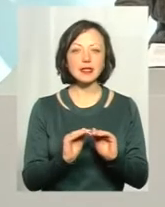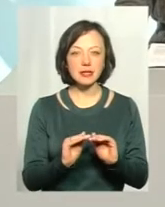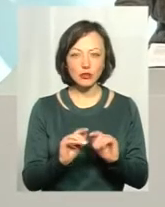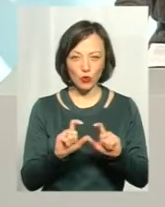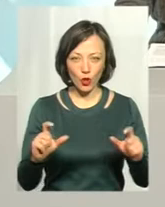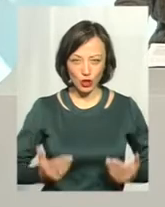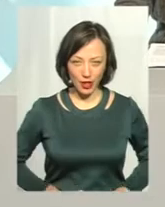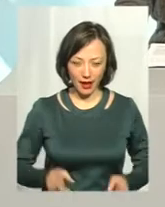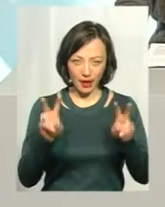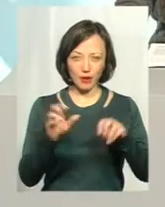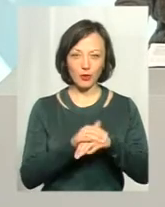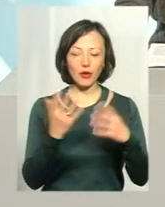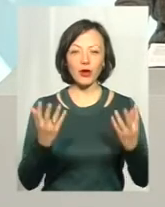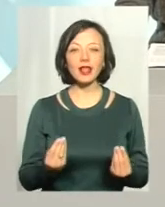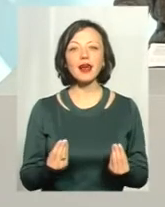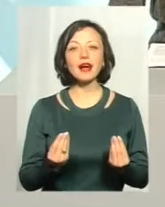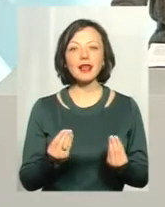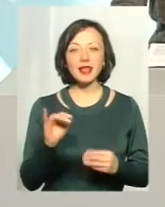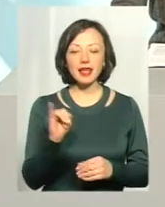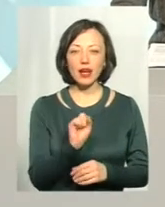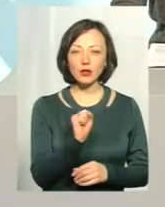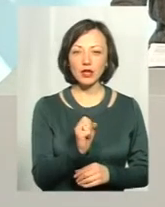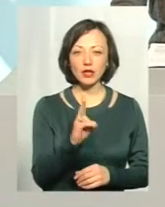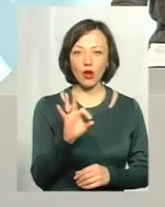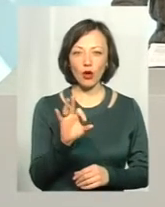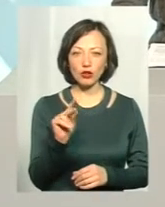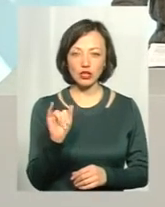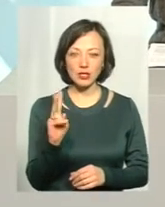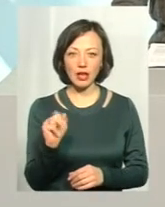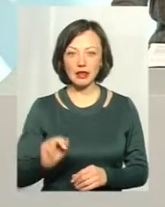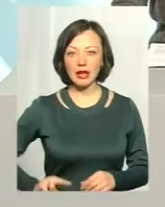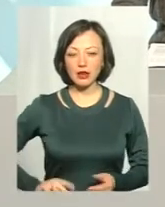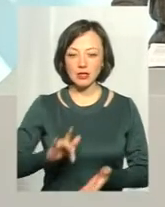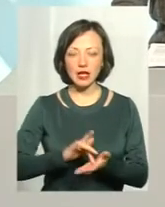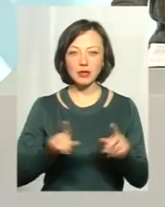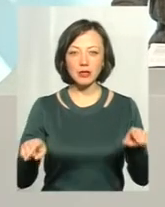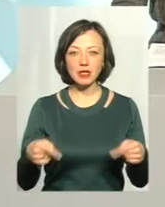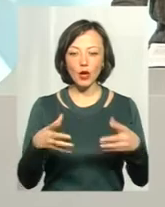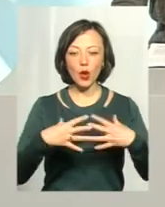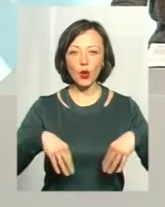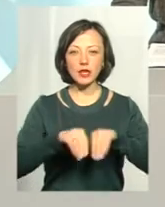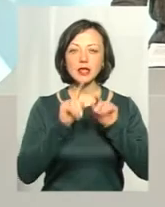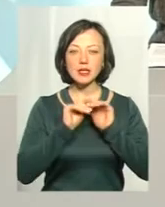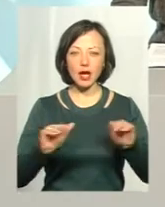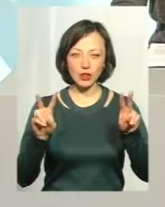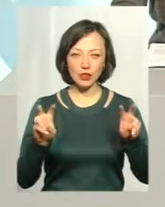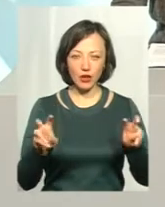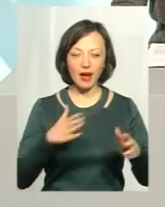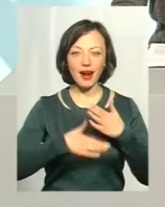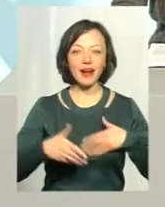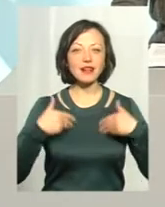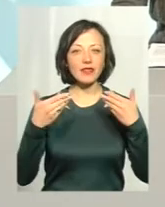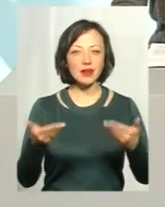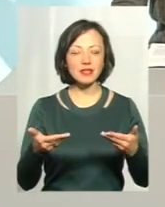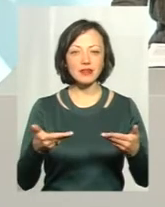реабілітації «Школа життя». Доброго дня. Доброго вечора. Та пані Антоніна Корчинська, директор Центру реабілітації «Родинний затишок». Рада вас сьогодні у